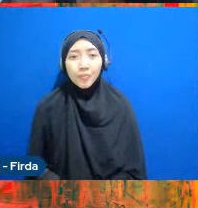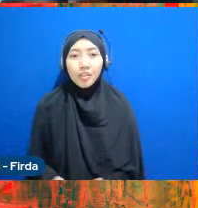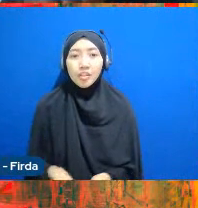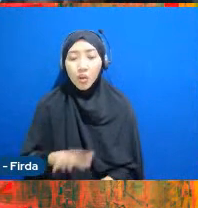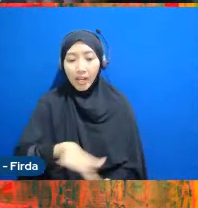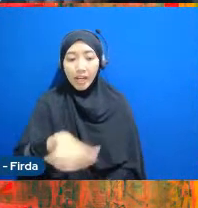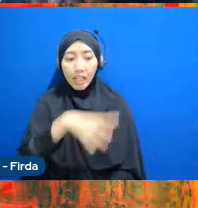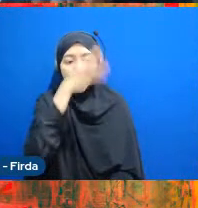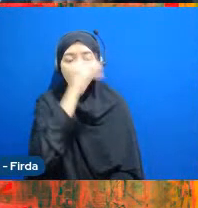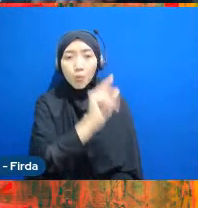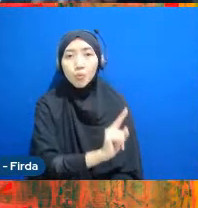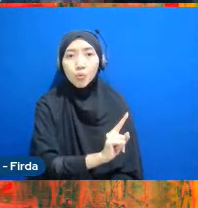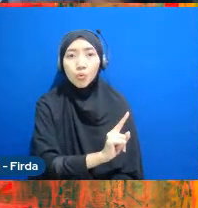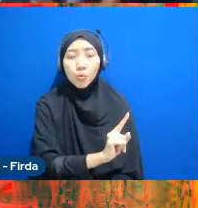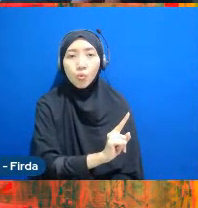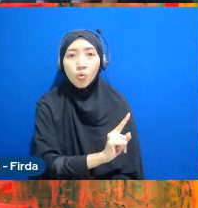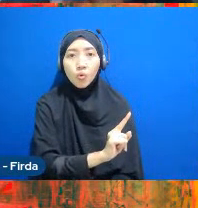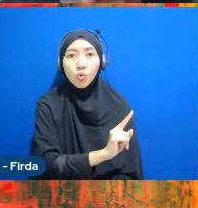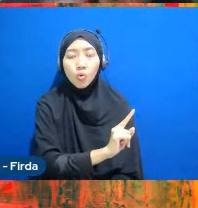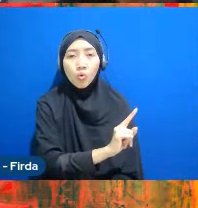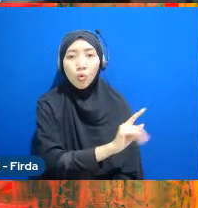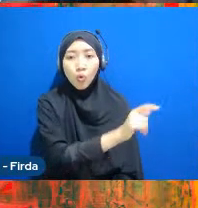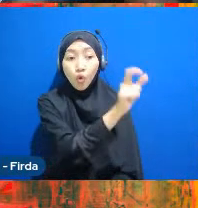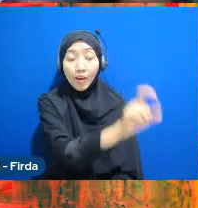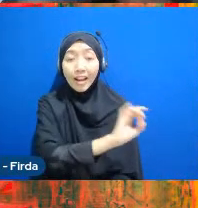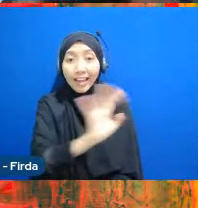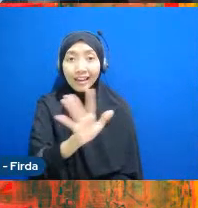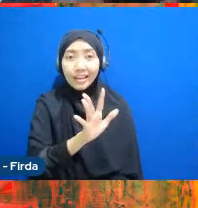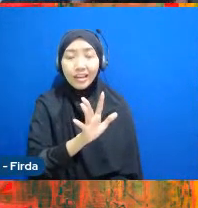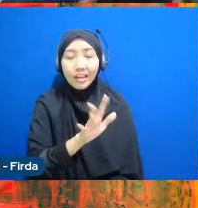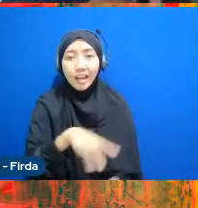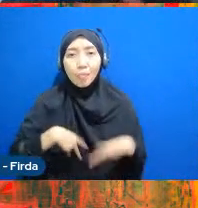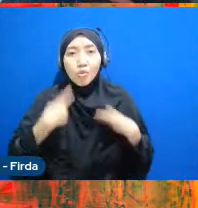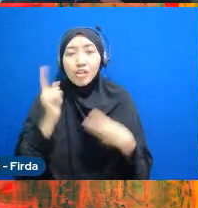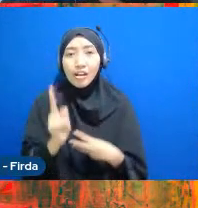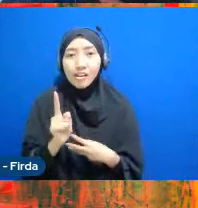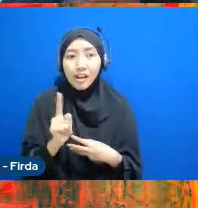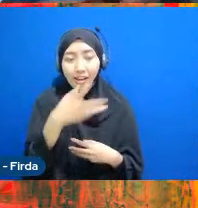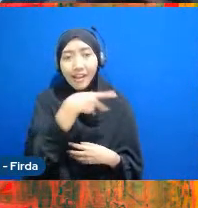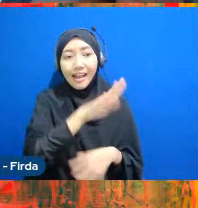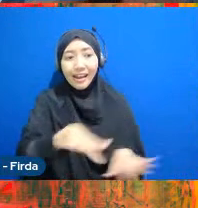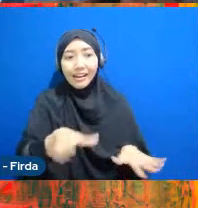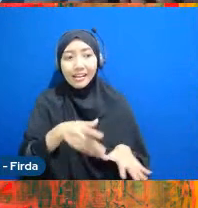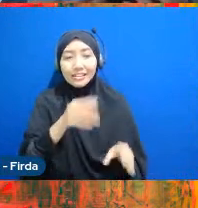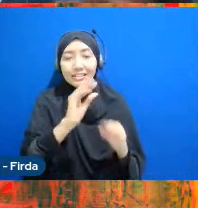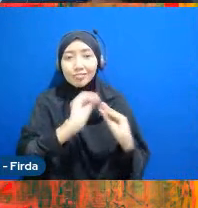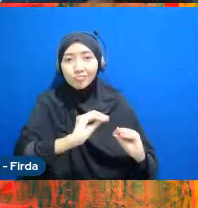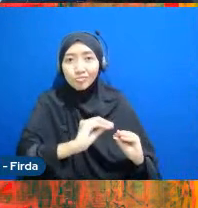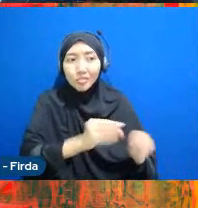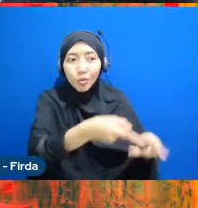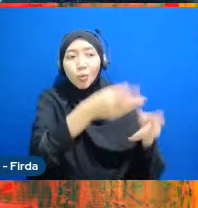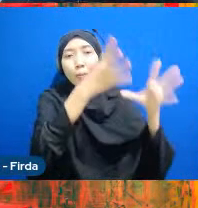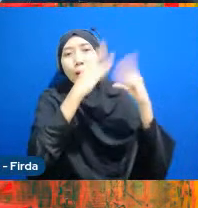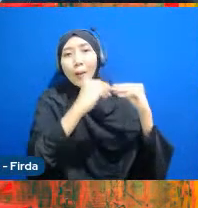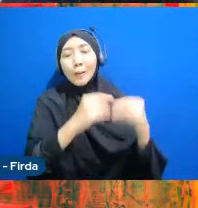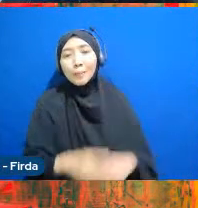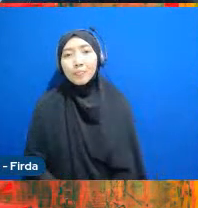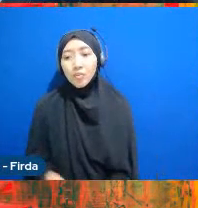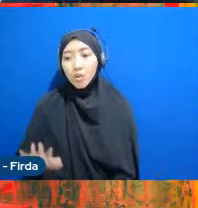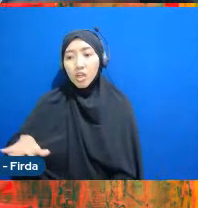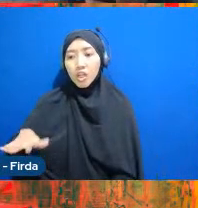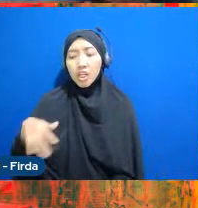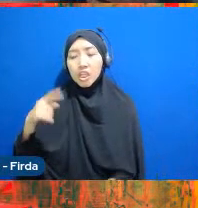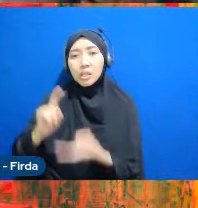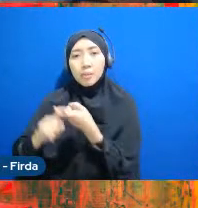bahwa orang lain juga punya emosi, sehingga kita juga butuh memahami emosinya dia. Ketika temannya sedih, oh itu